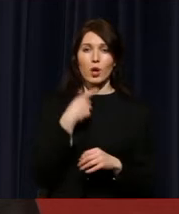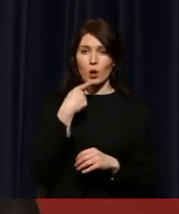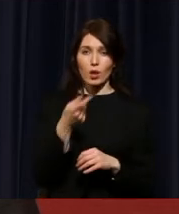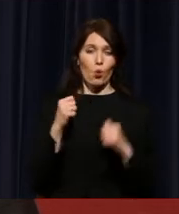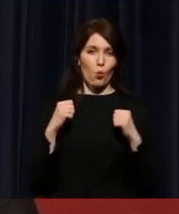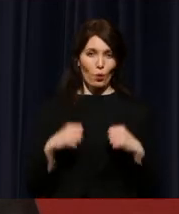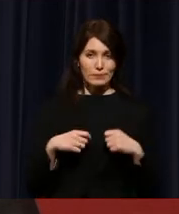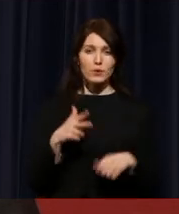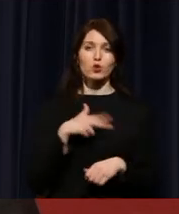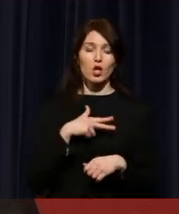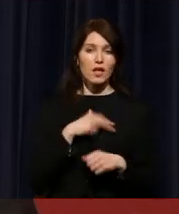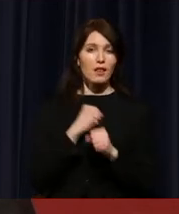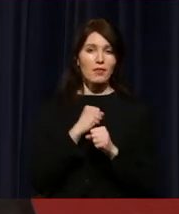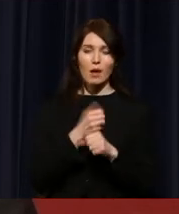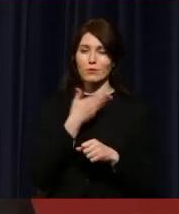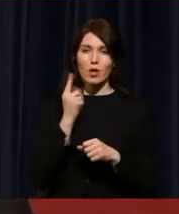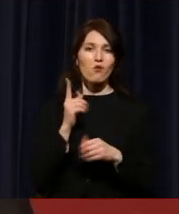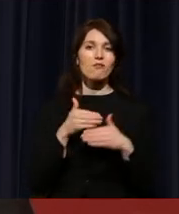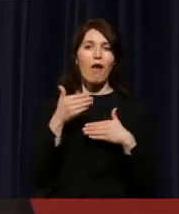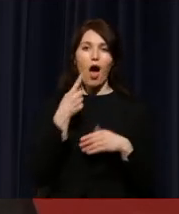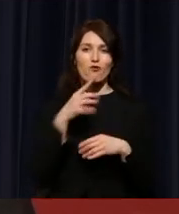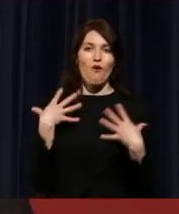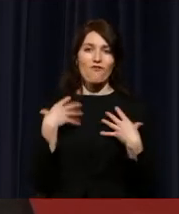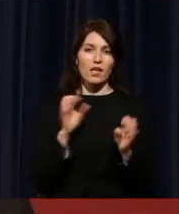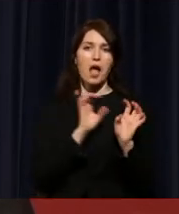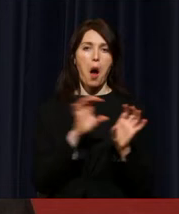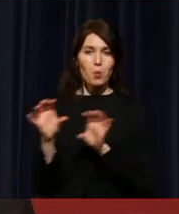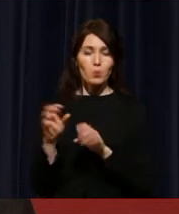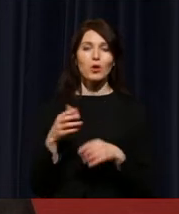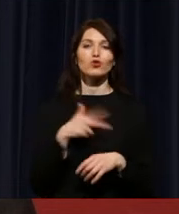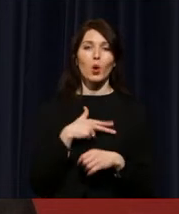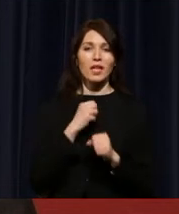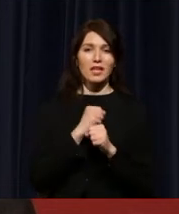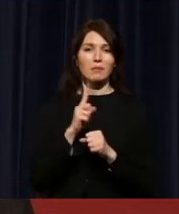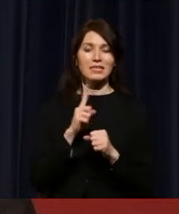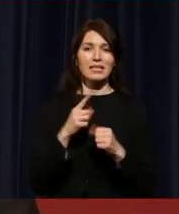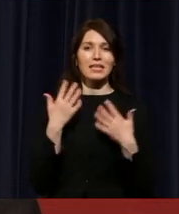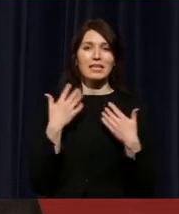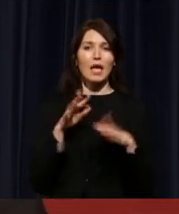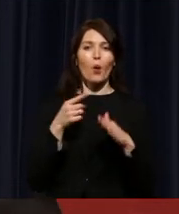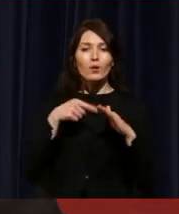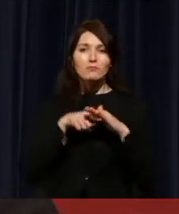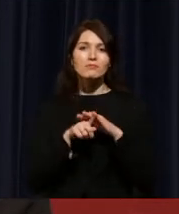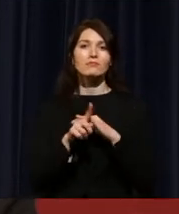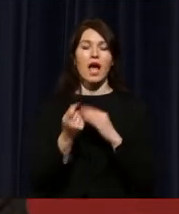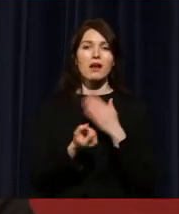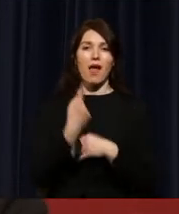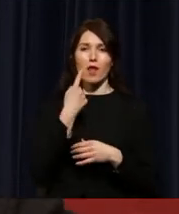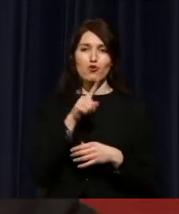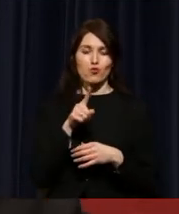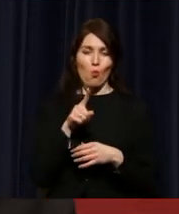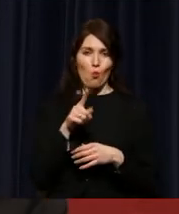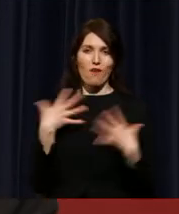ka sociālais darbs nemaz nav tik tālu no veselības aprūpes. Varētu teikt, sociālais darbs īstenībā ir izaudzis no veselības aprūpes. Un